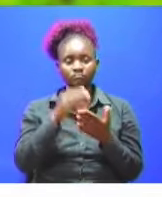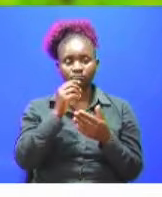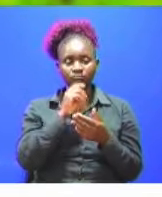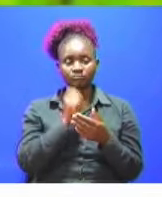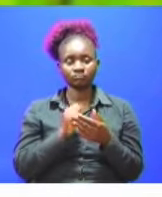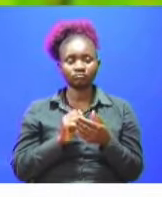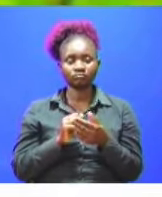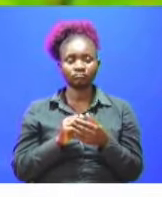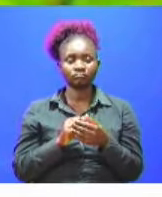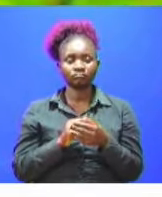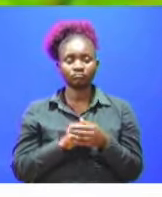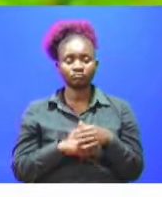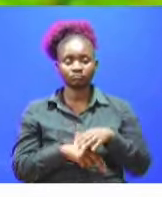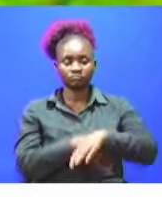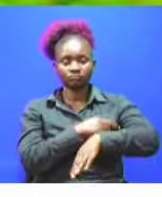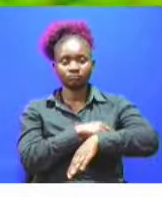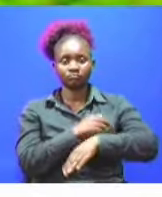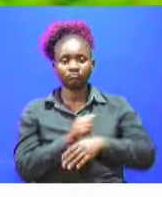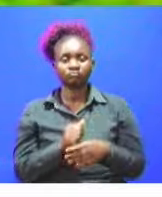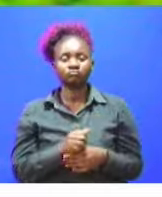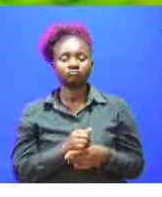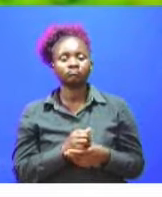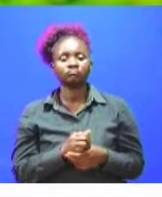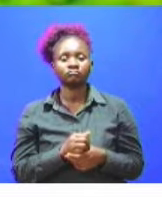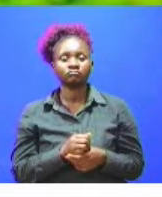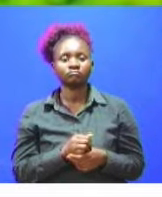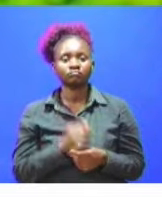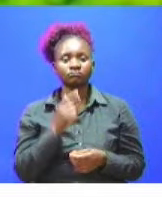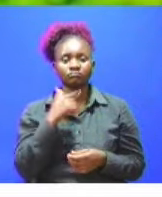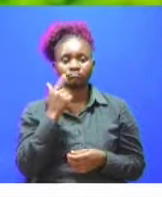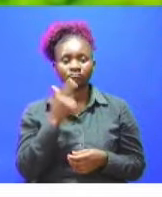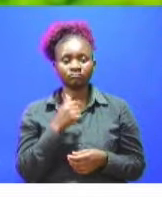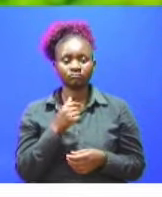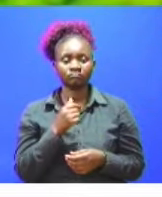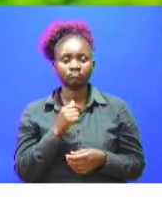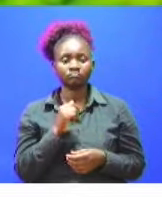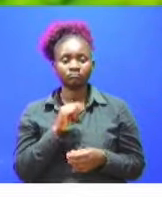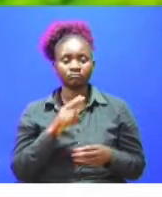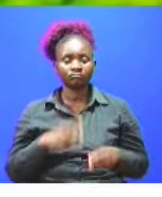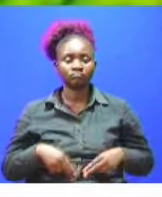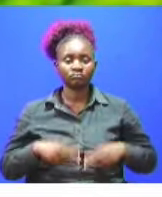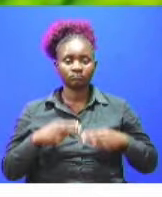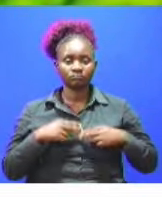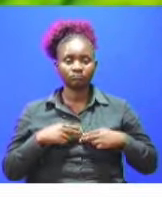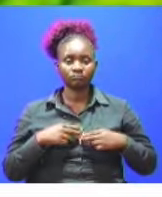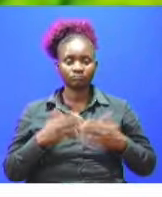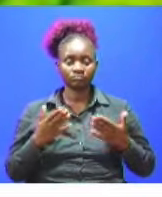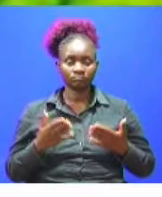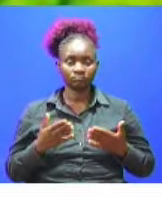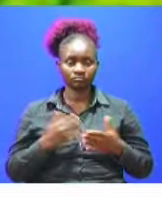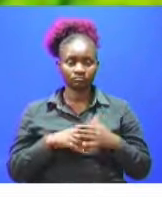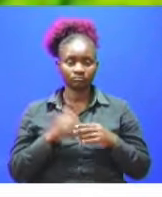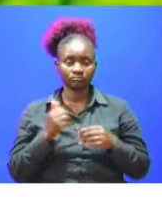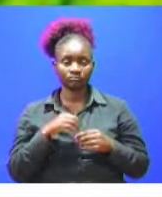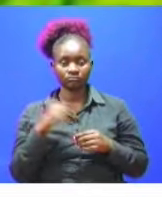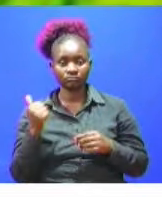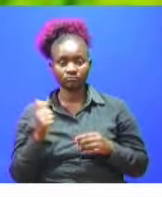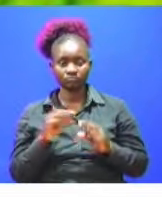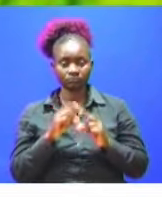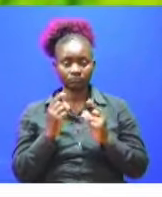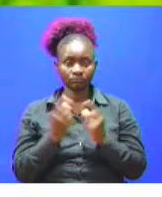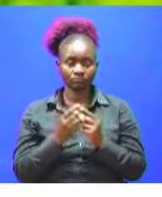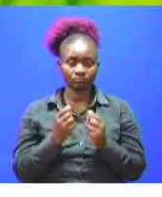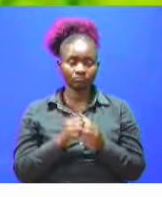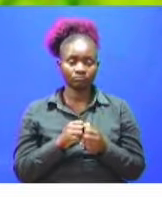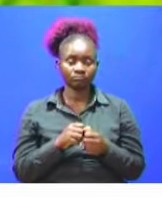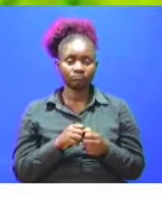ba assistant chief, mwote ibia ba chief, mwote ibia ni community health workers. Batu richi, barichi ata... stakeholders